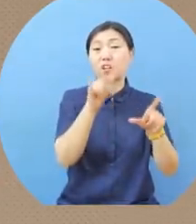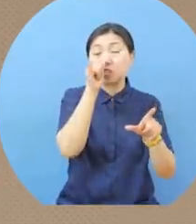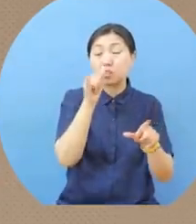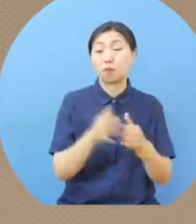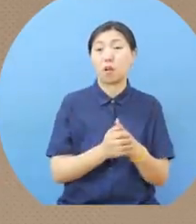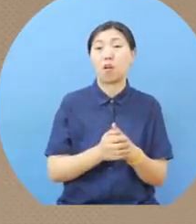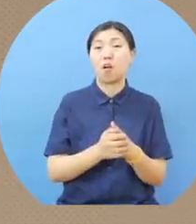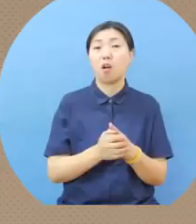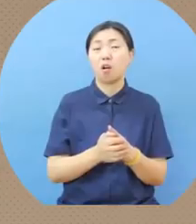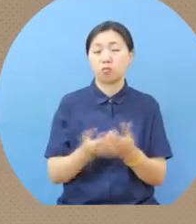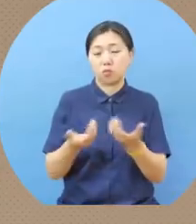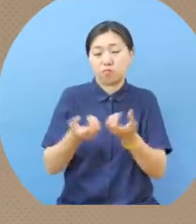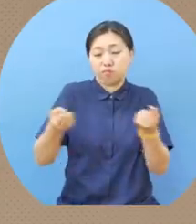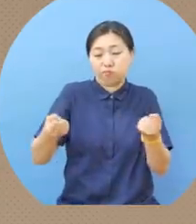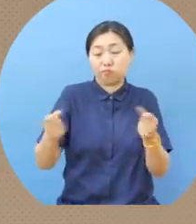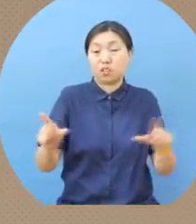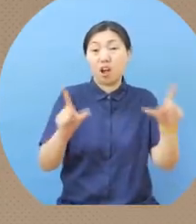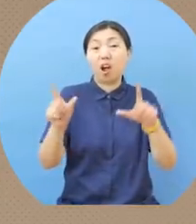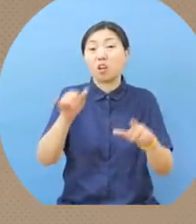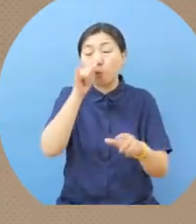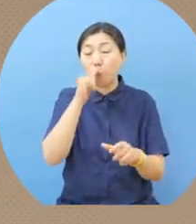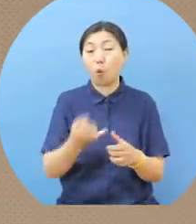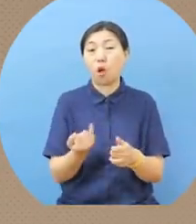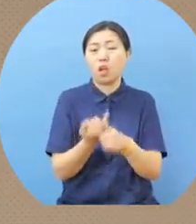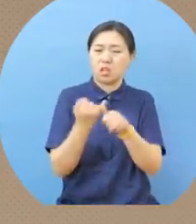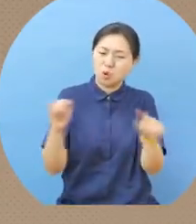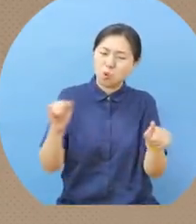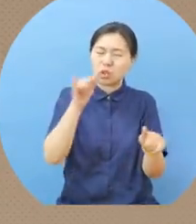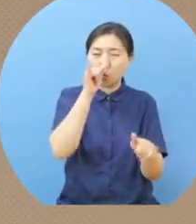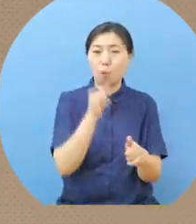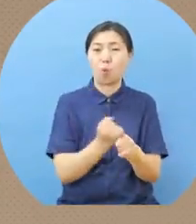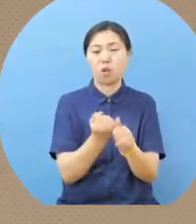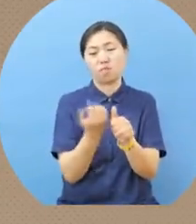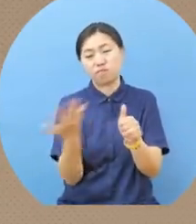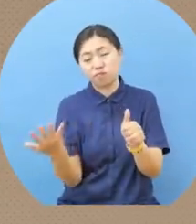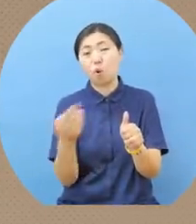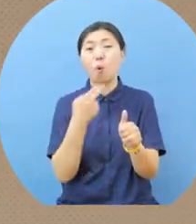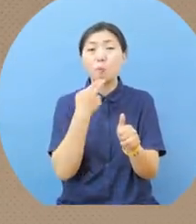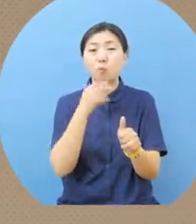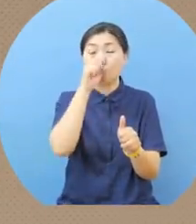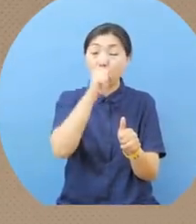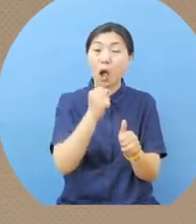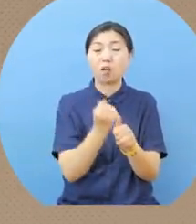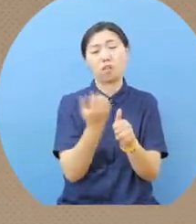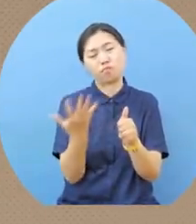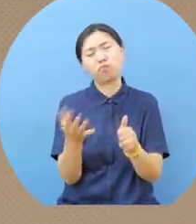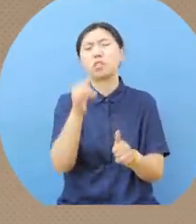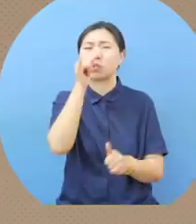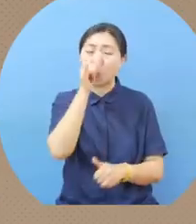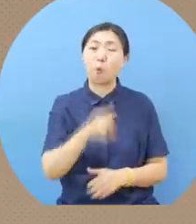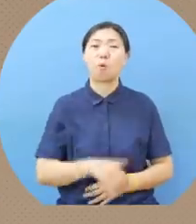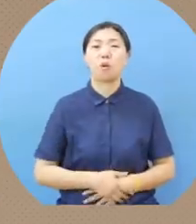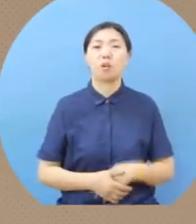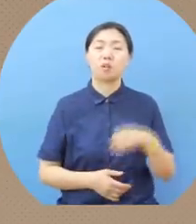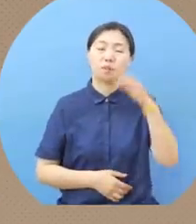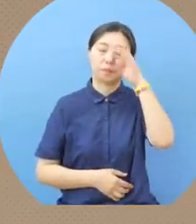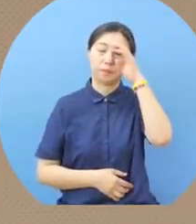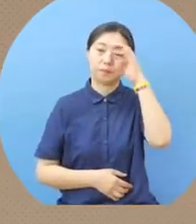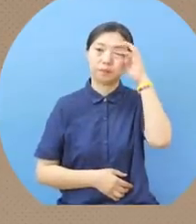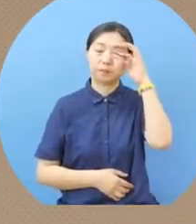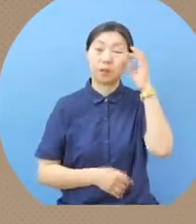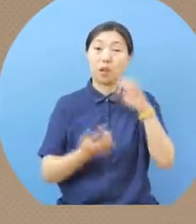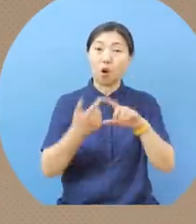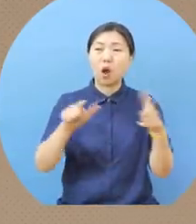아니요 좀 좋지만 헤어지는 경우도 있고 안 죽은 좋지만은 죽는 경우도 있고 그런데 죽는 경우도